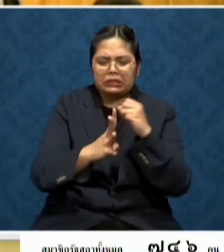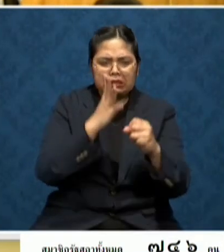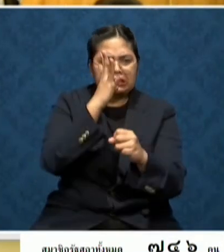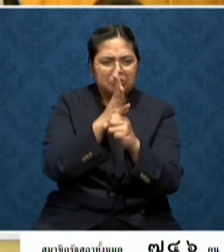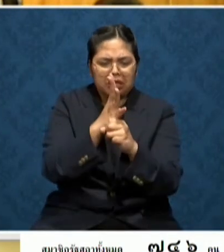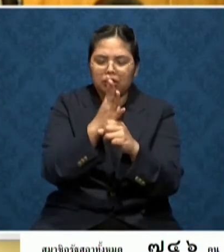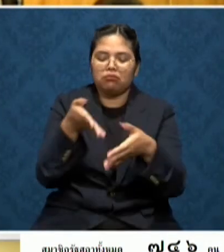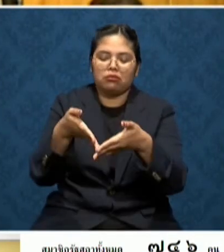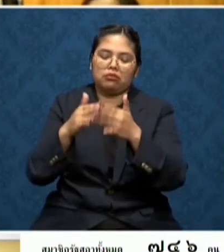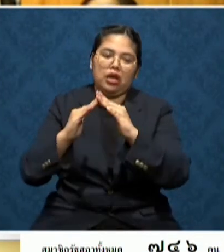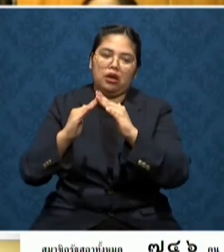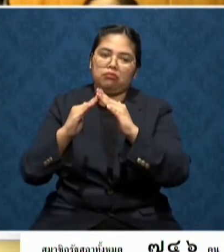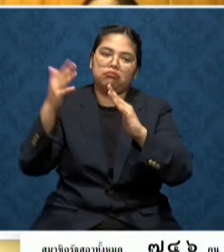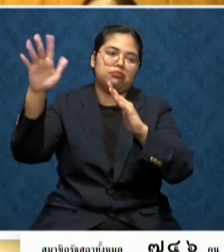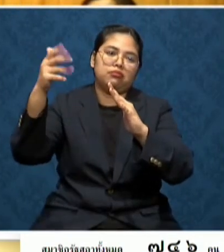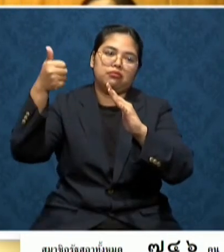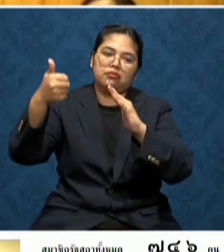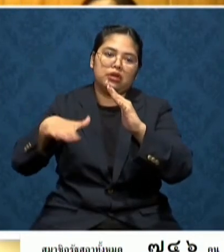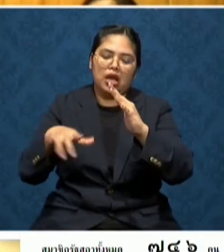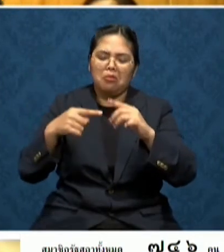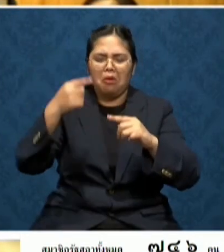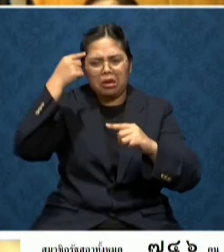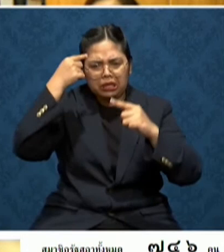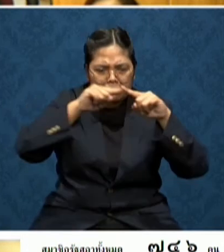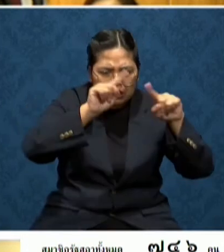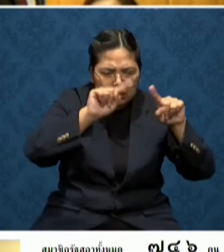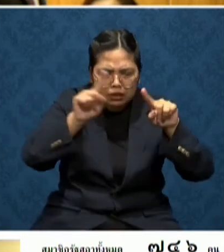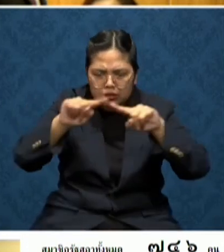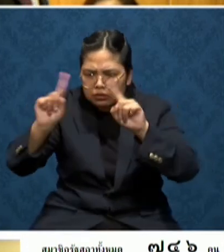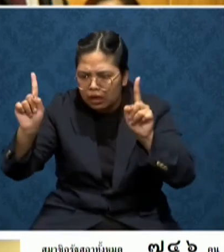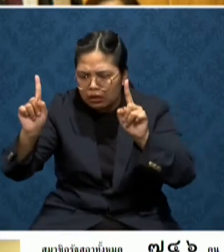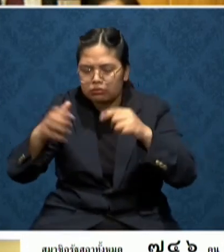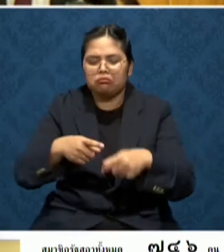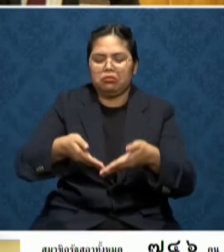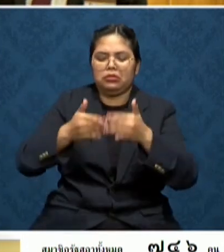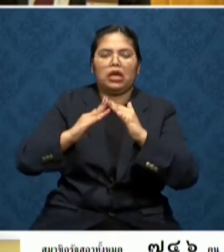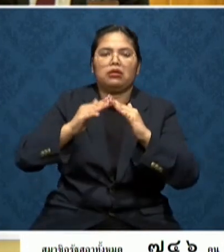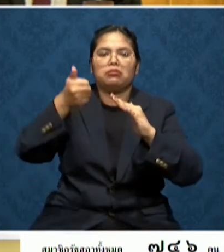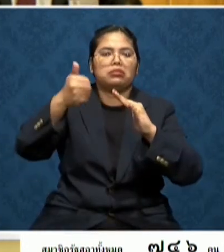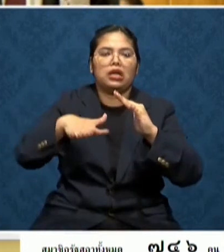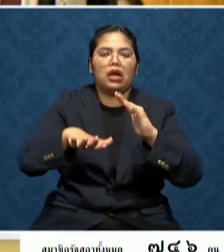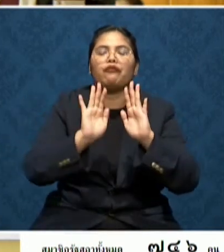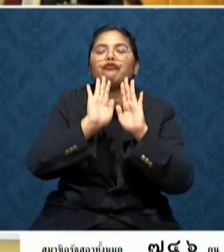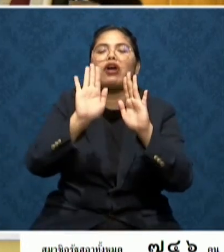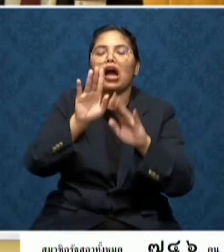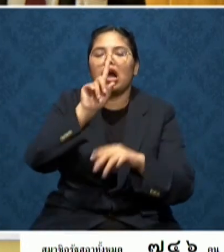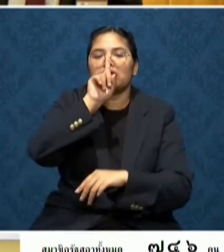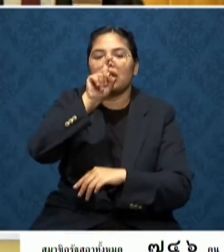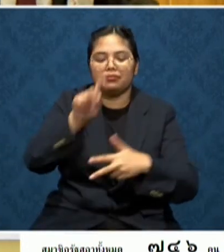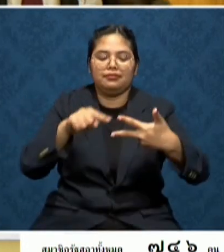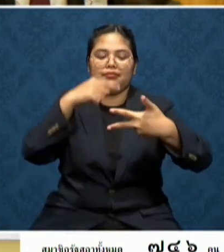ก็ไม่อาจจะตั้งได้เพราะมีความคิดเห็นที่แตกต่างมากผมจึงขออนุญาตฝากคำถามไว้